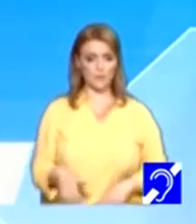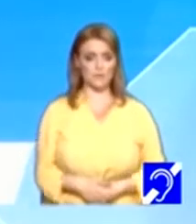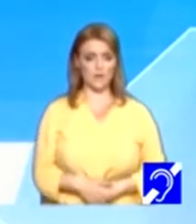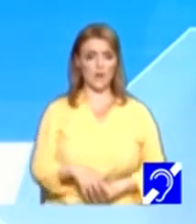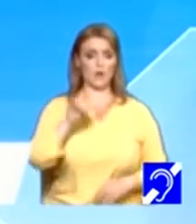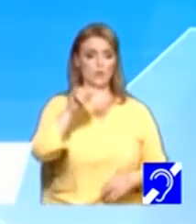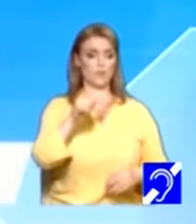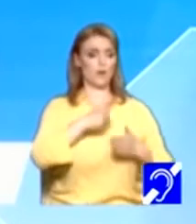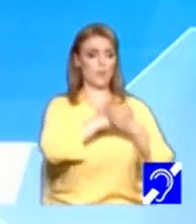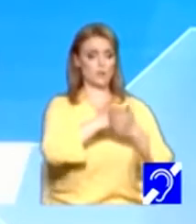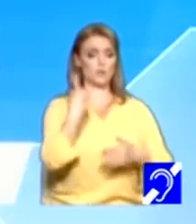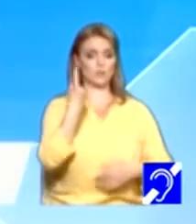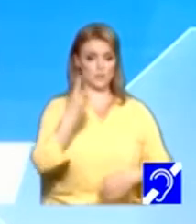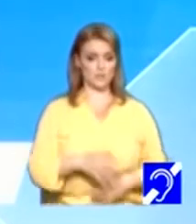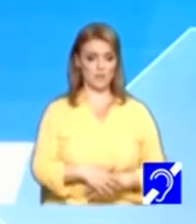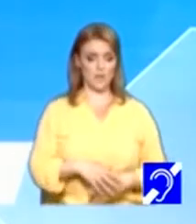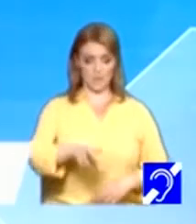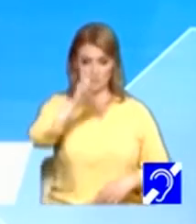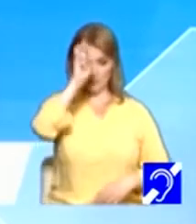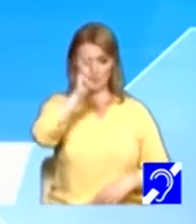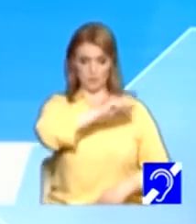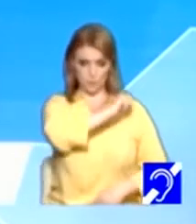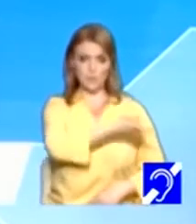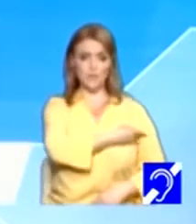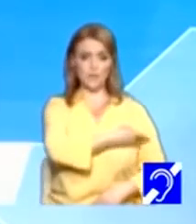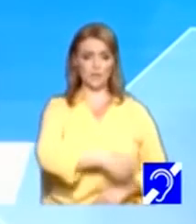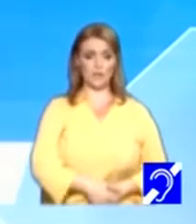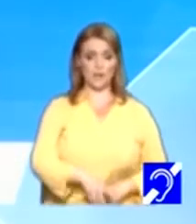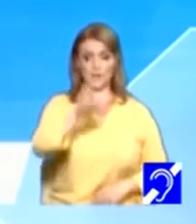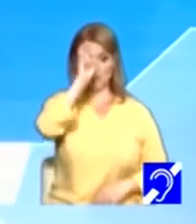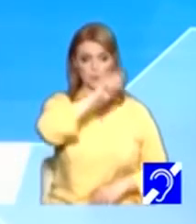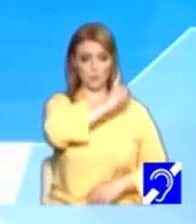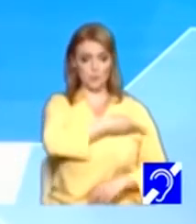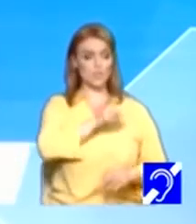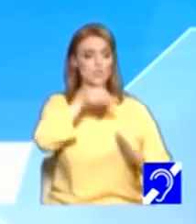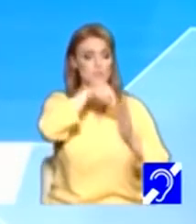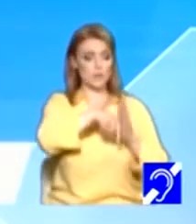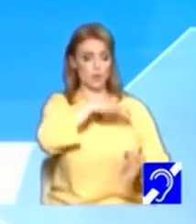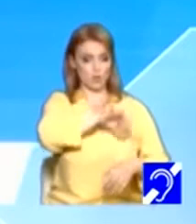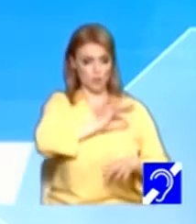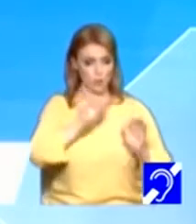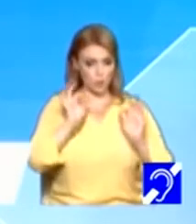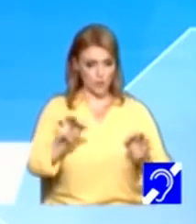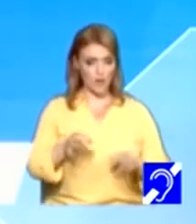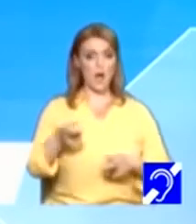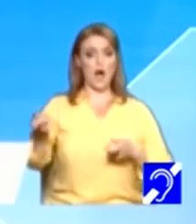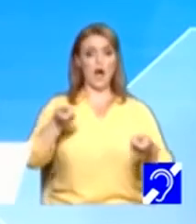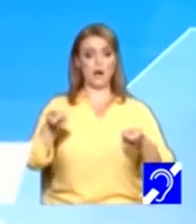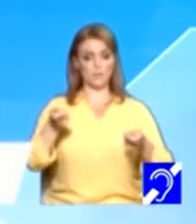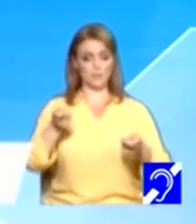la bază o singură chestie. Stat puternic. Și stat puternic înseamnă justiție corectă, înseamnă administrație